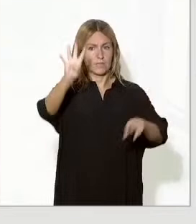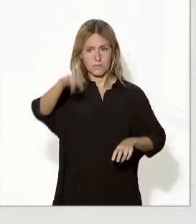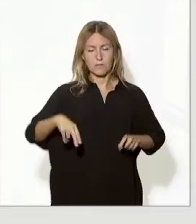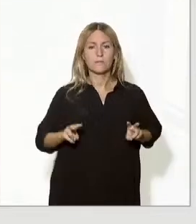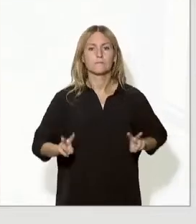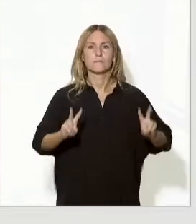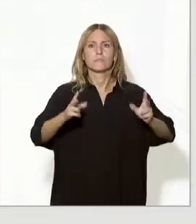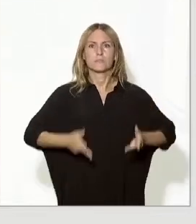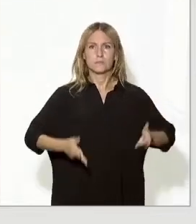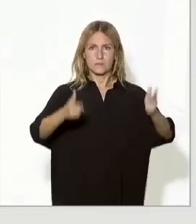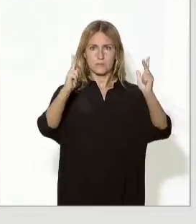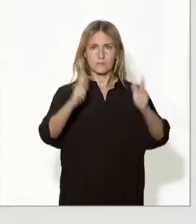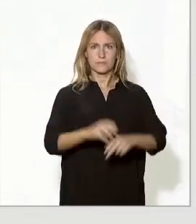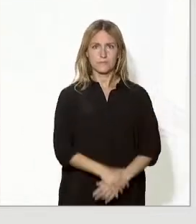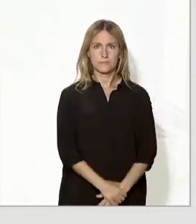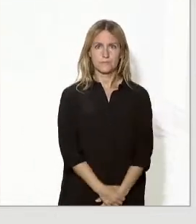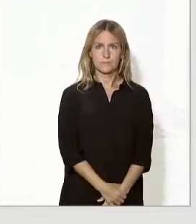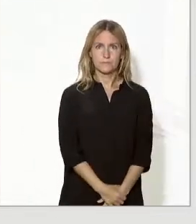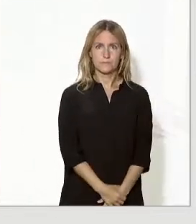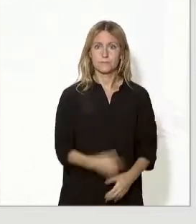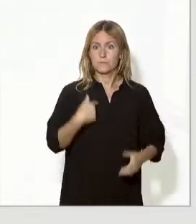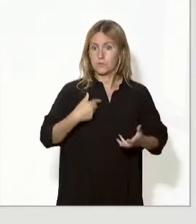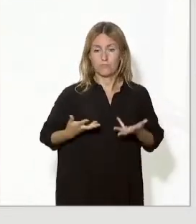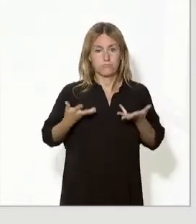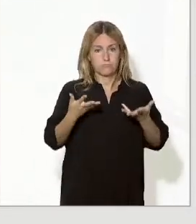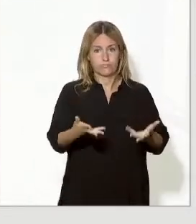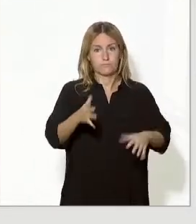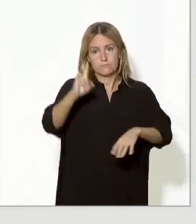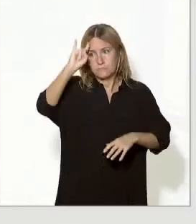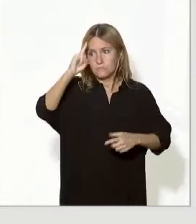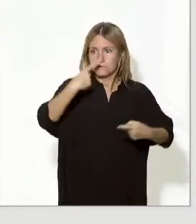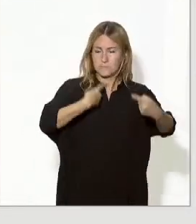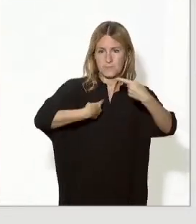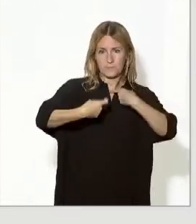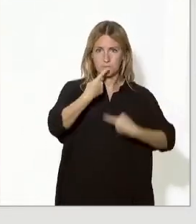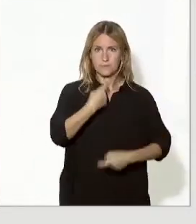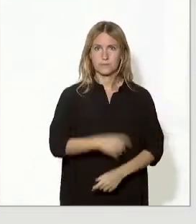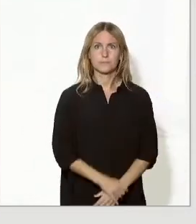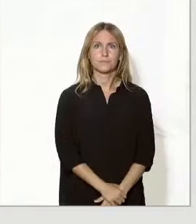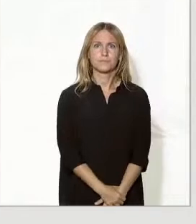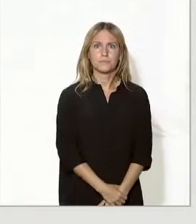llibertat. I estic a la seva disposició per si volen fer alguna pregunta.